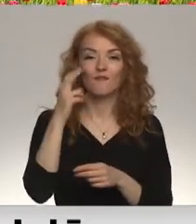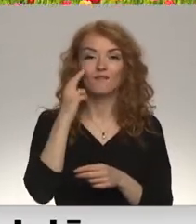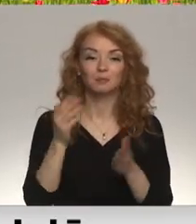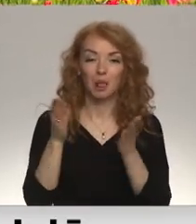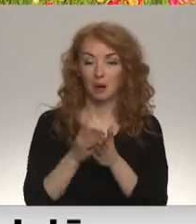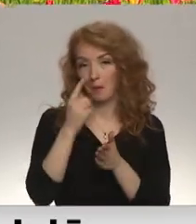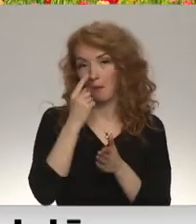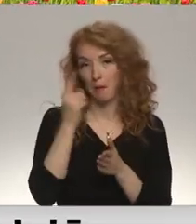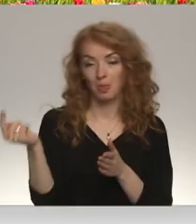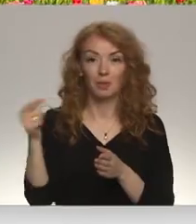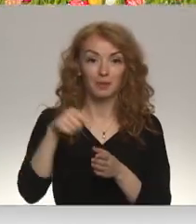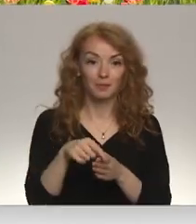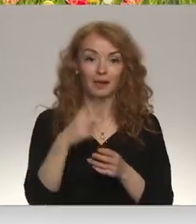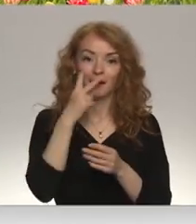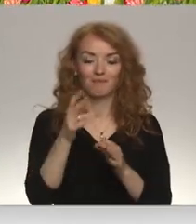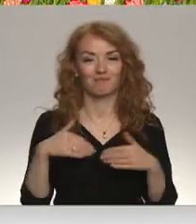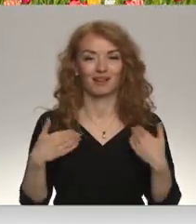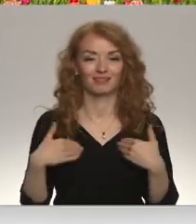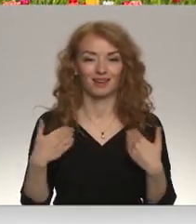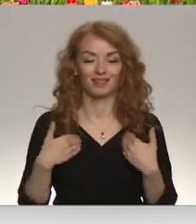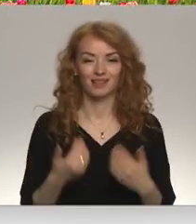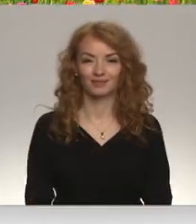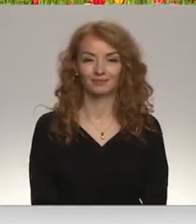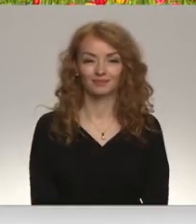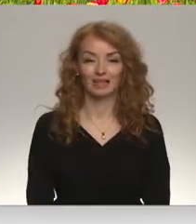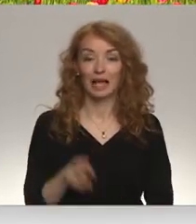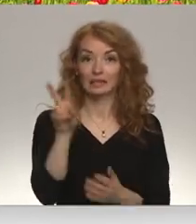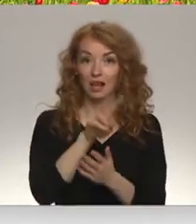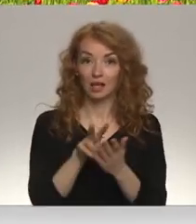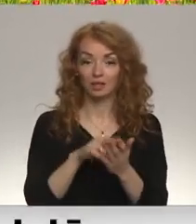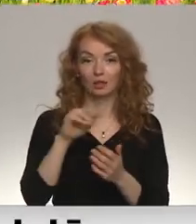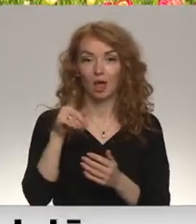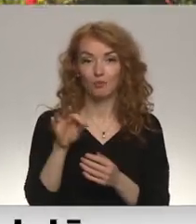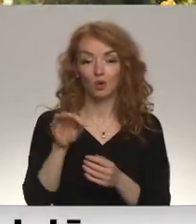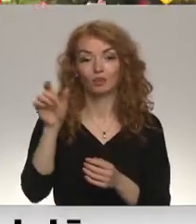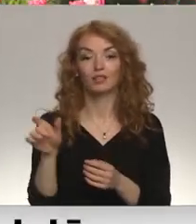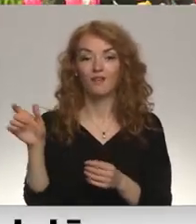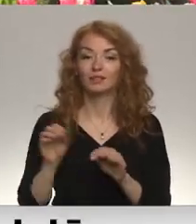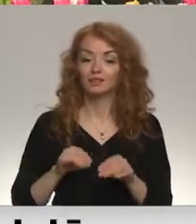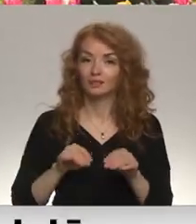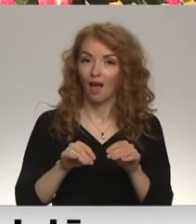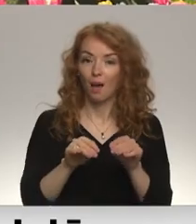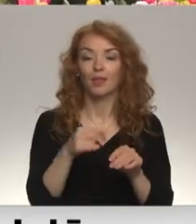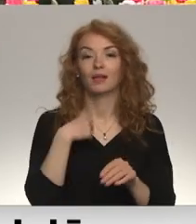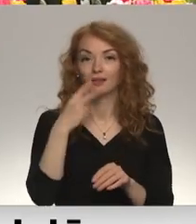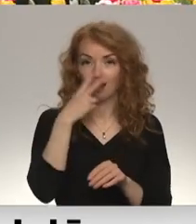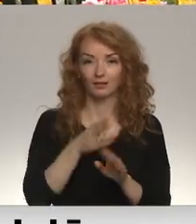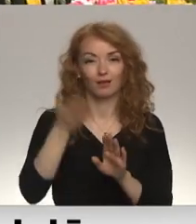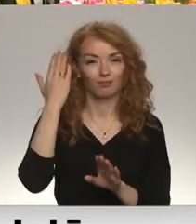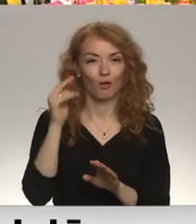tālu. Un atbrauc papriecāties. Izlasīja, ka depo cilvēku stādīja un redzēja arī to